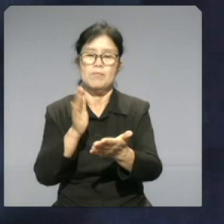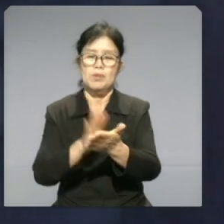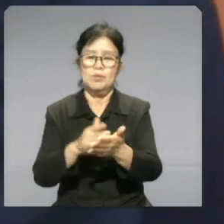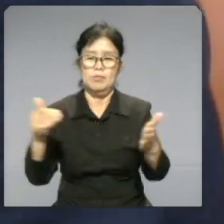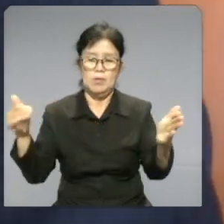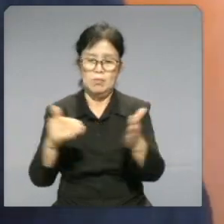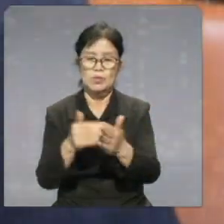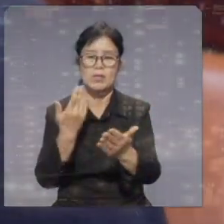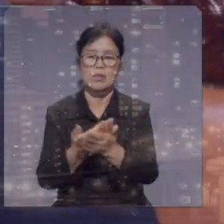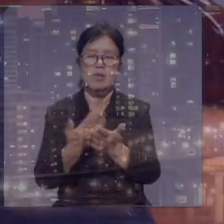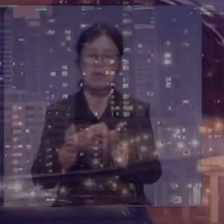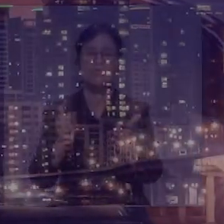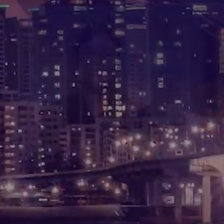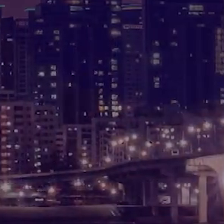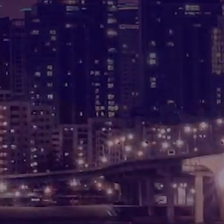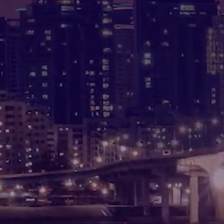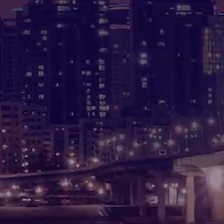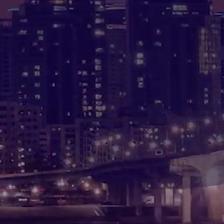촉구했습니다